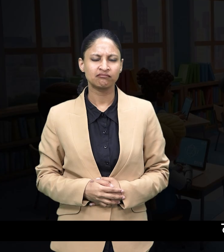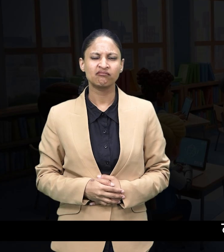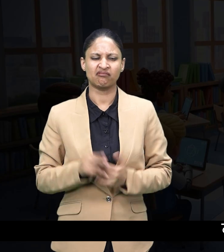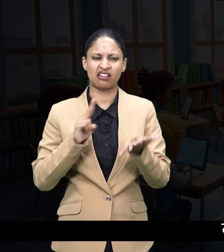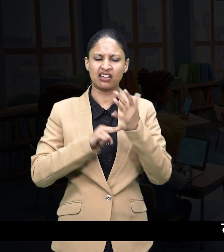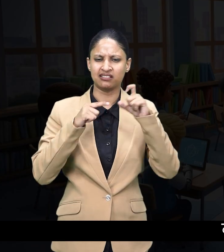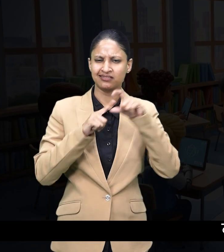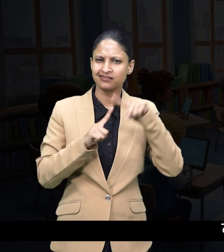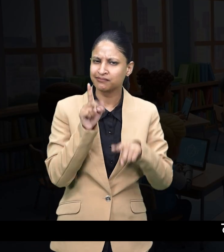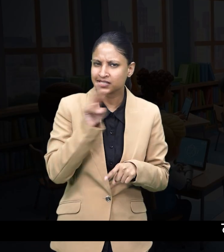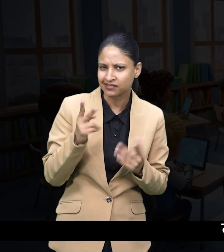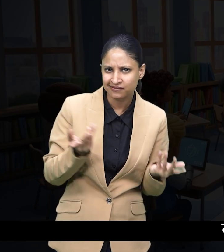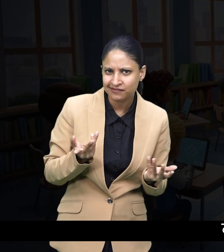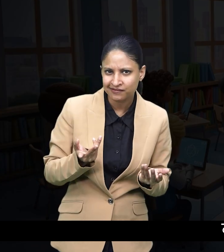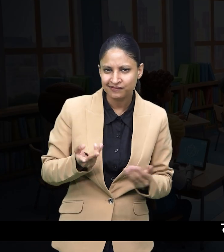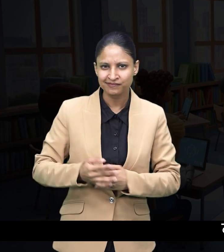नेट म्हणजे काय?